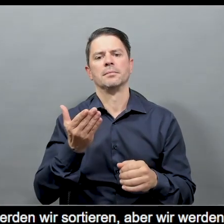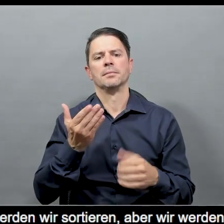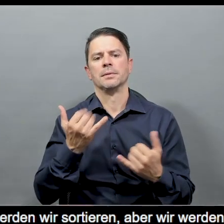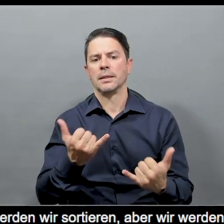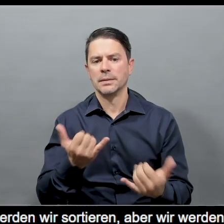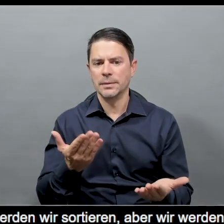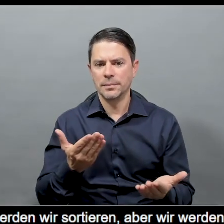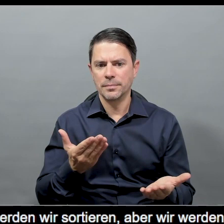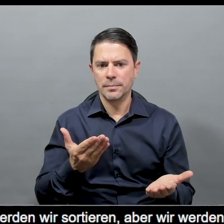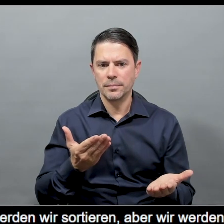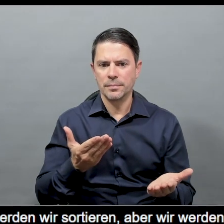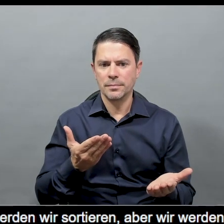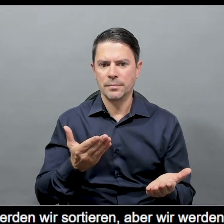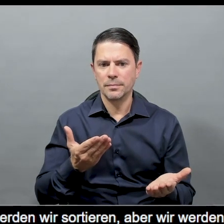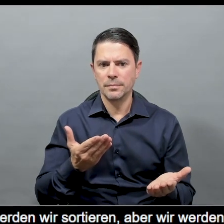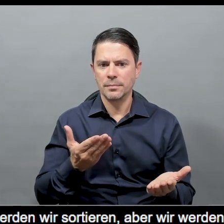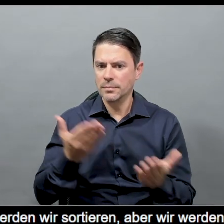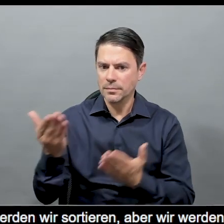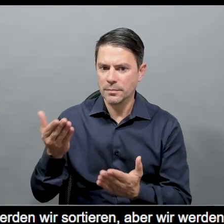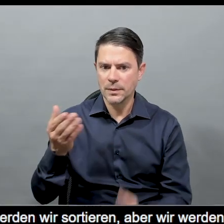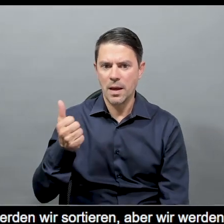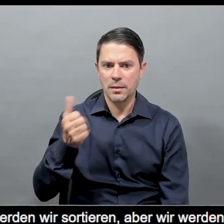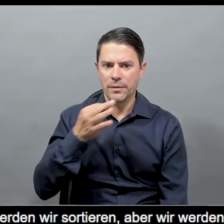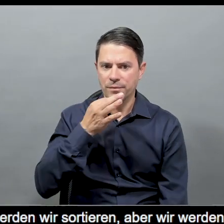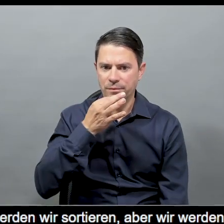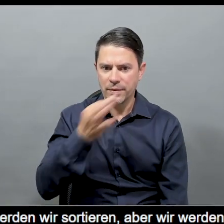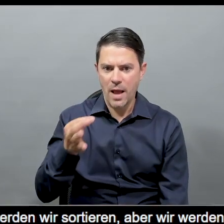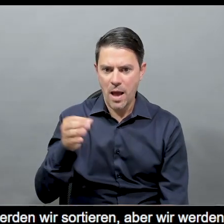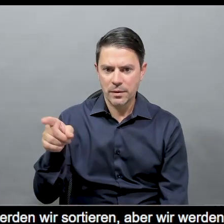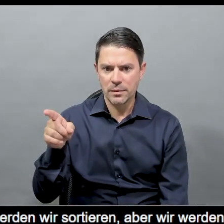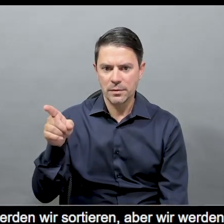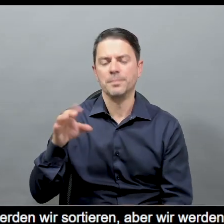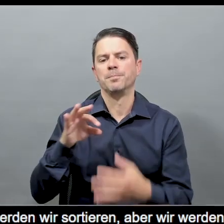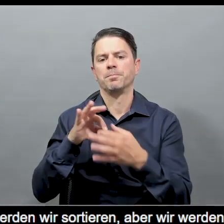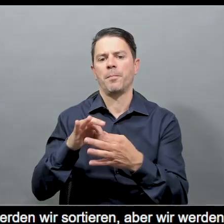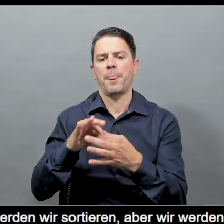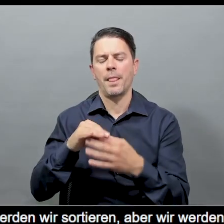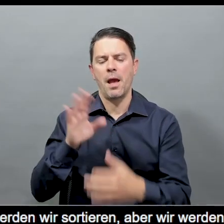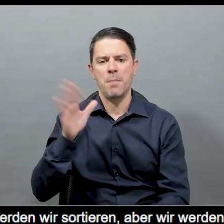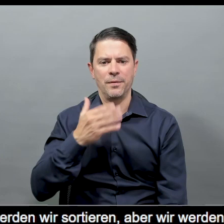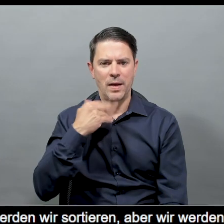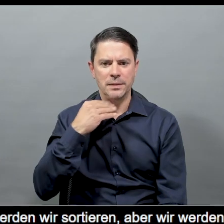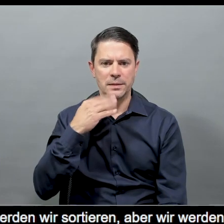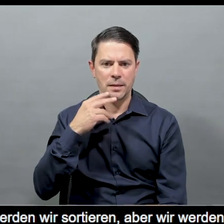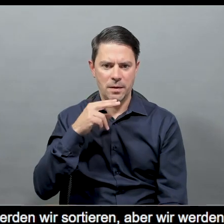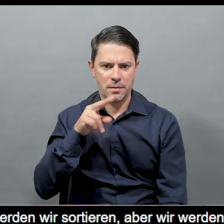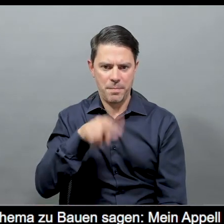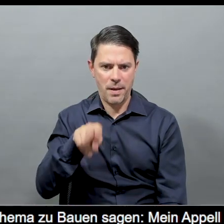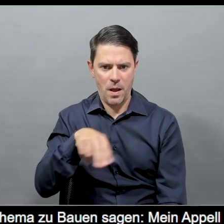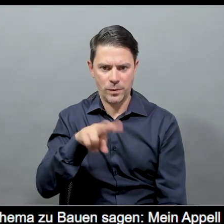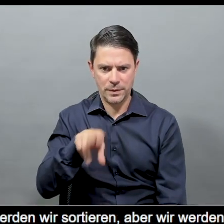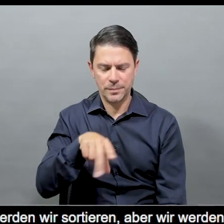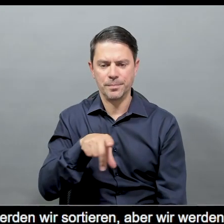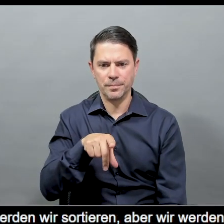Nächster Wolfgang Ranft von der Bild-Zeitung. Herr Herrmann, könnten Sie vielleicht noch was zum Abwasser-Monitoring sagen? Wer macht das? Wo soll das überall